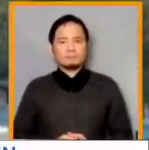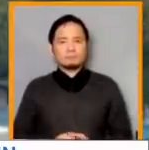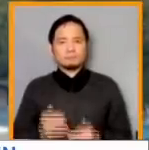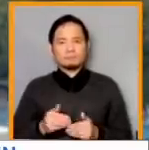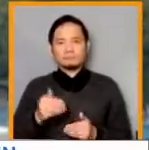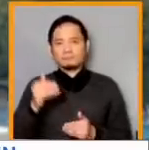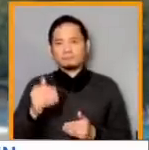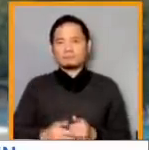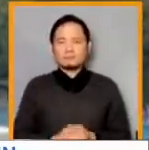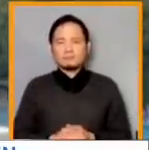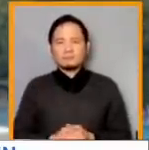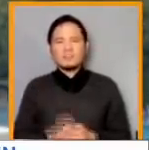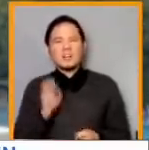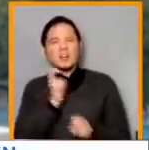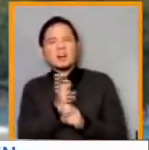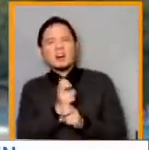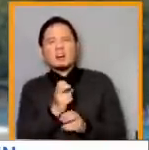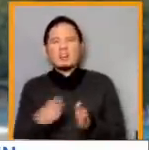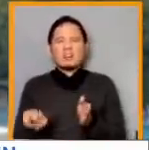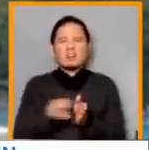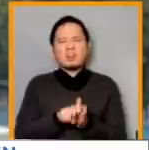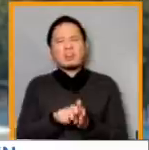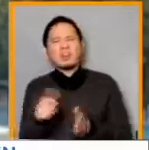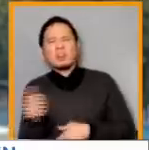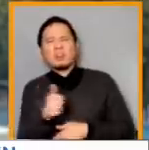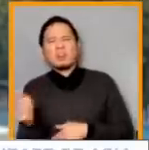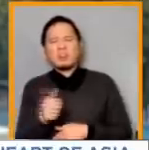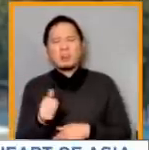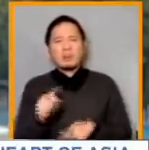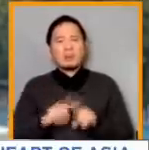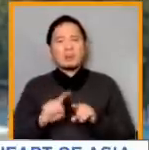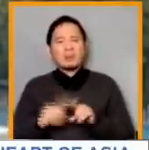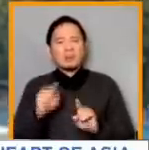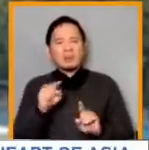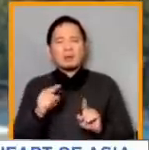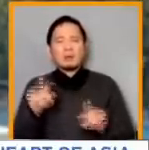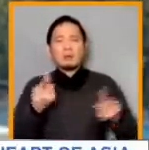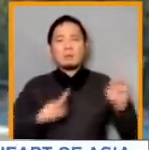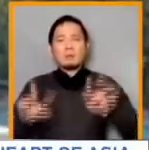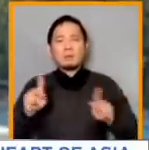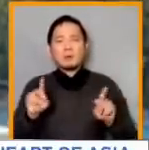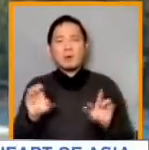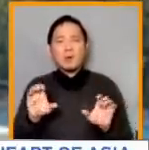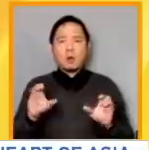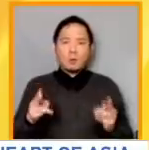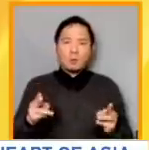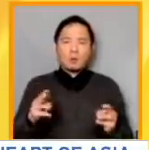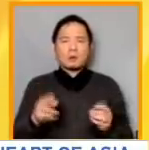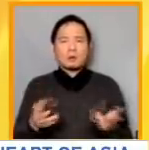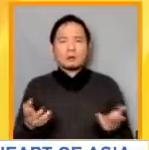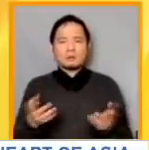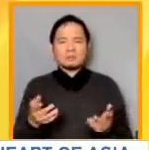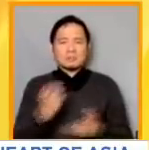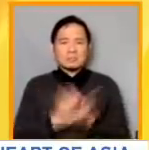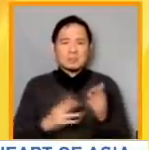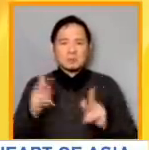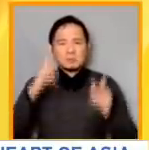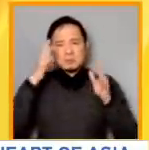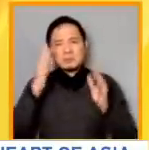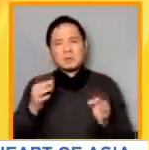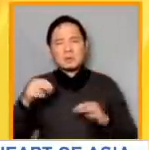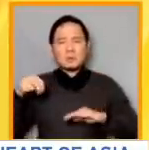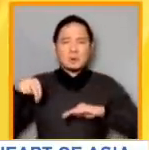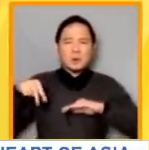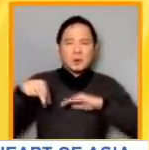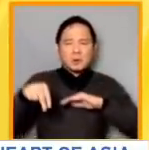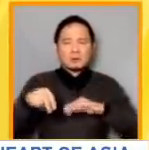pagsakay ang ilang commuter sa Commonwealth Avenue. Ang iba nga ay naglakad na lang. At naroon live ang kasama natin si Maris Umali. Maris, bakit